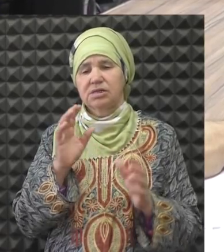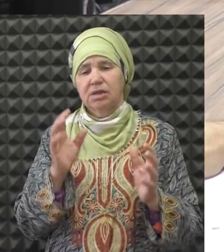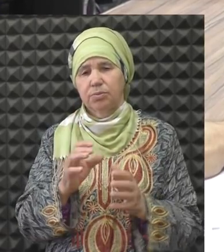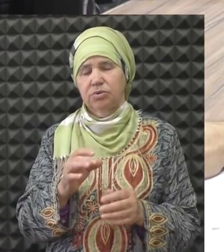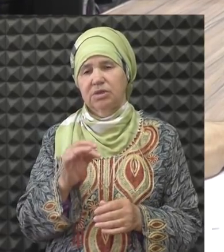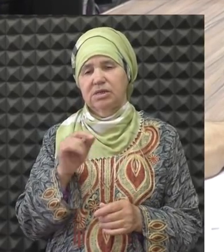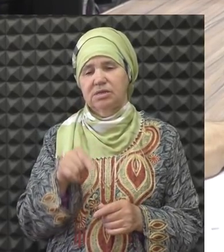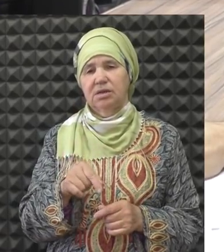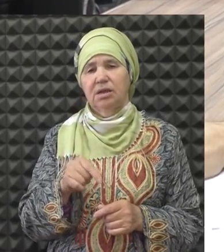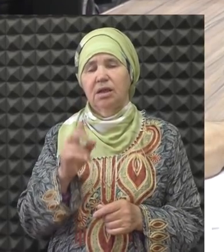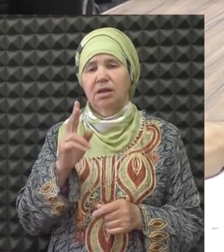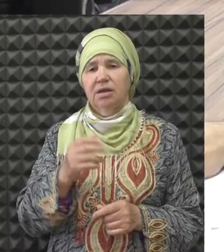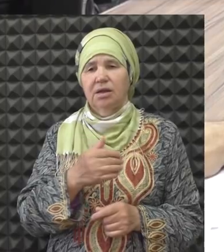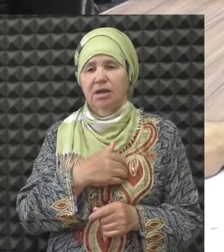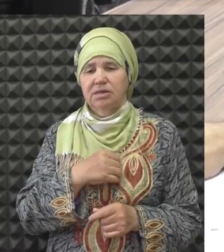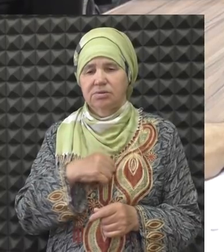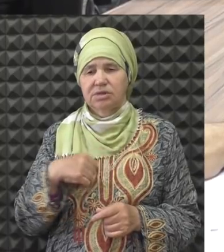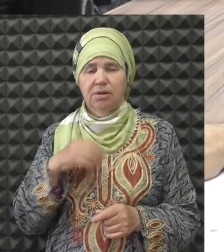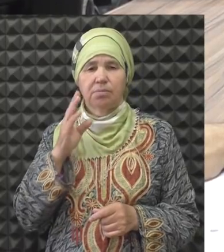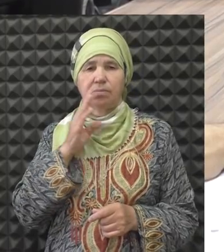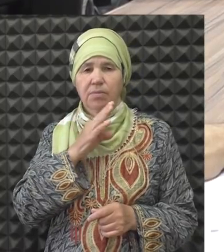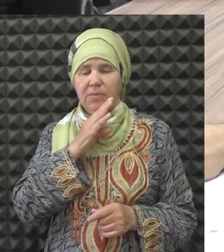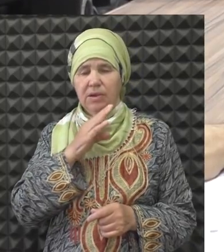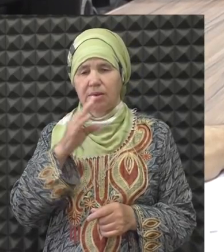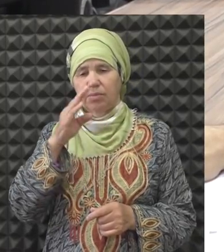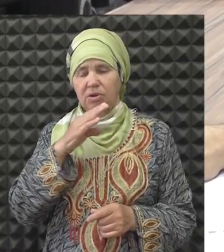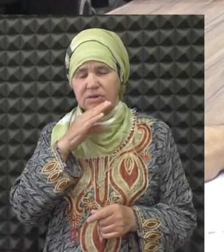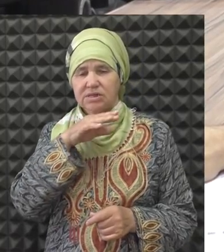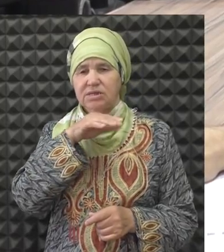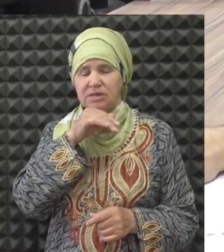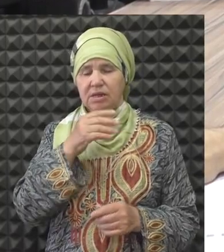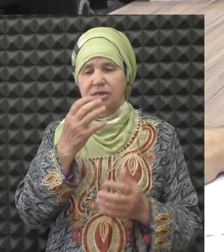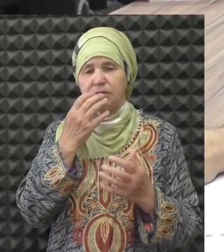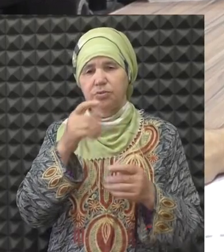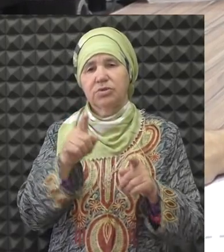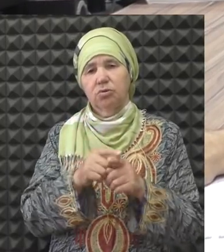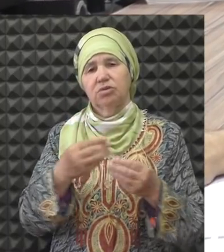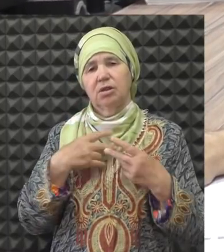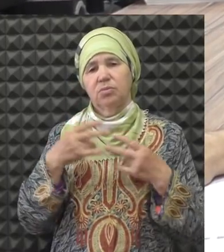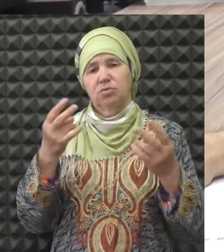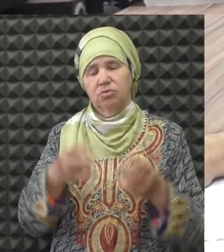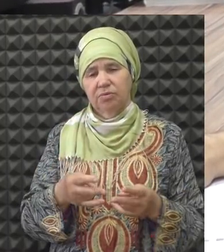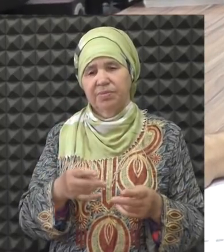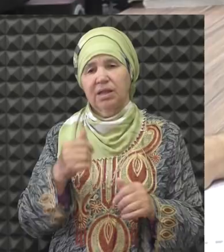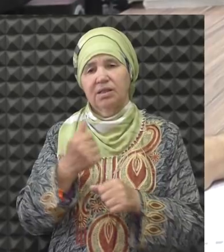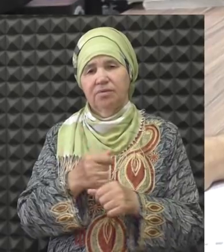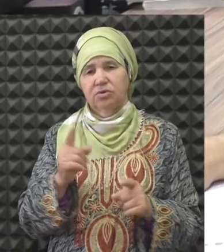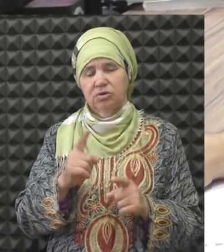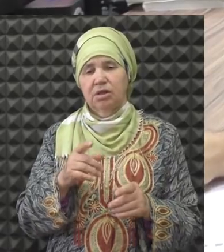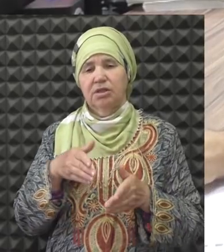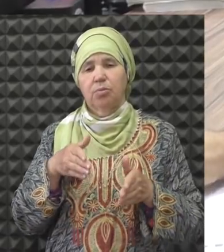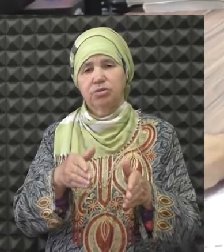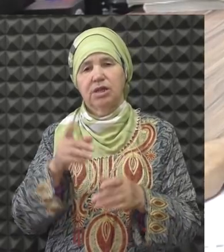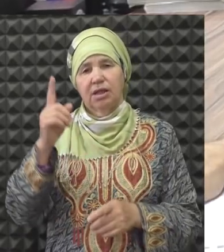бывает, забота, потому что, как хотя мы сами отцы и деды, но это тепло нам нужен. И главное,